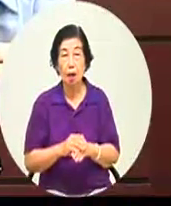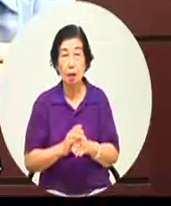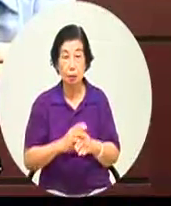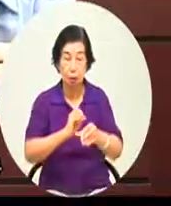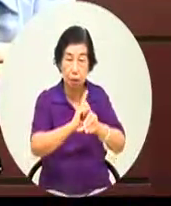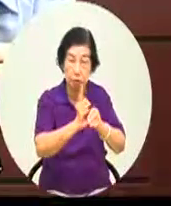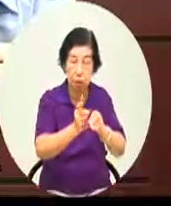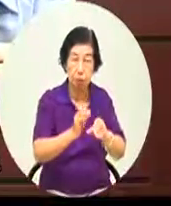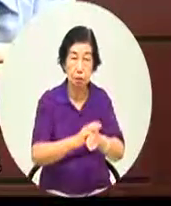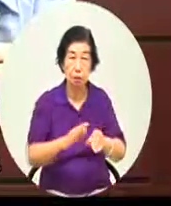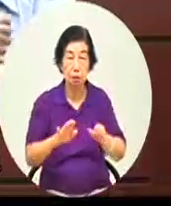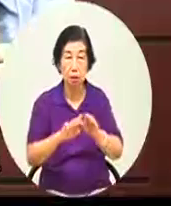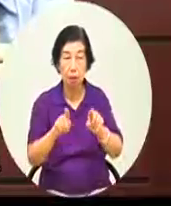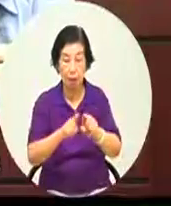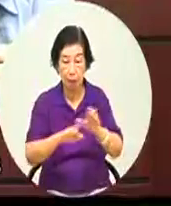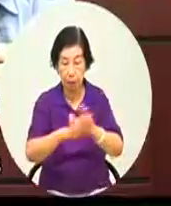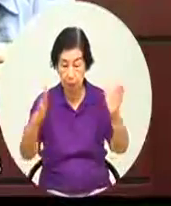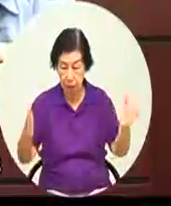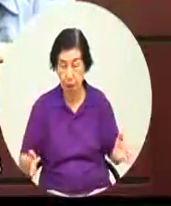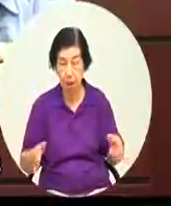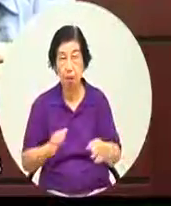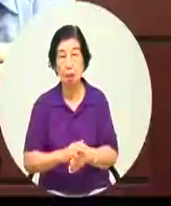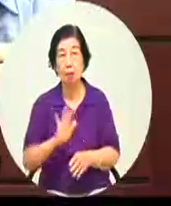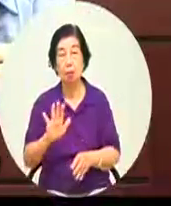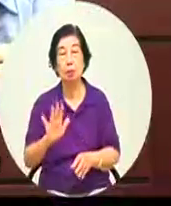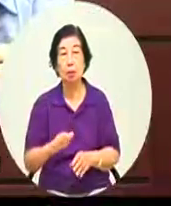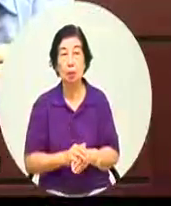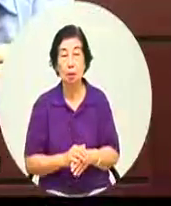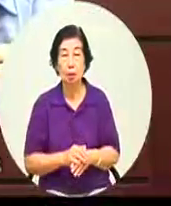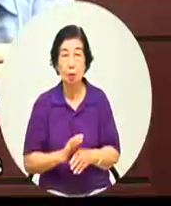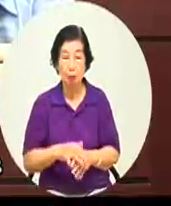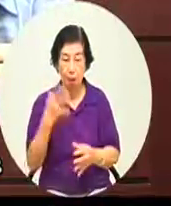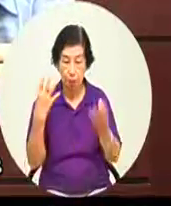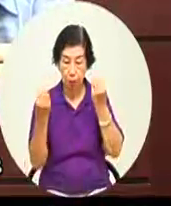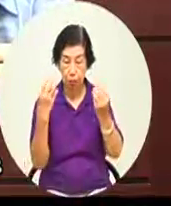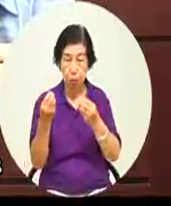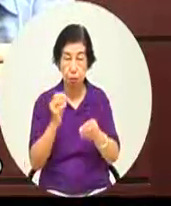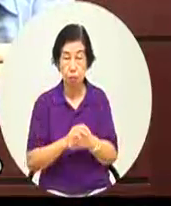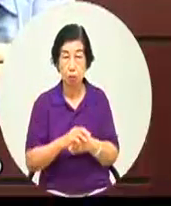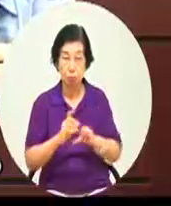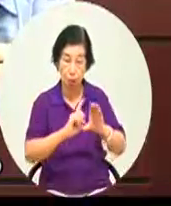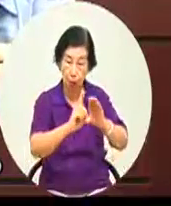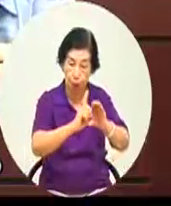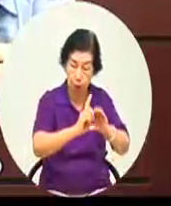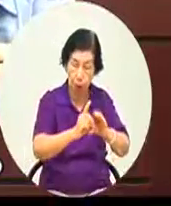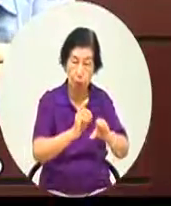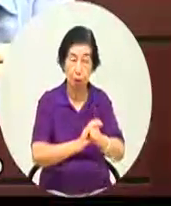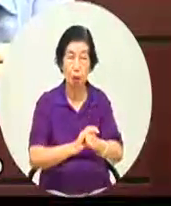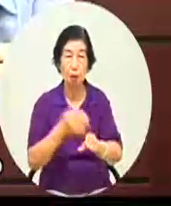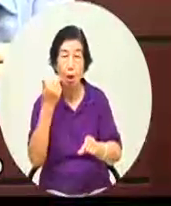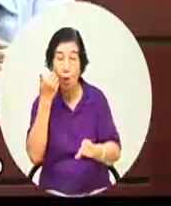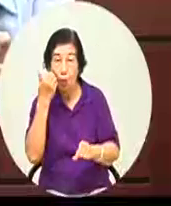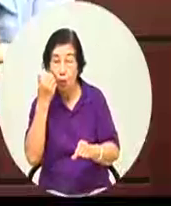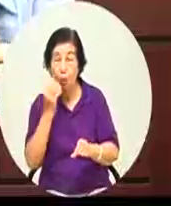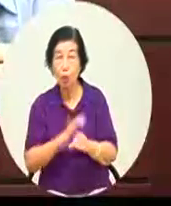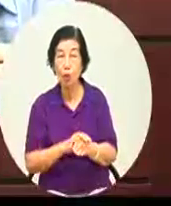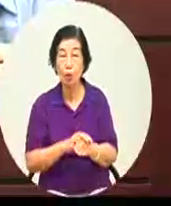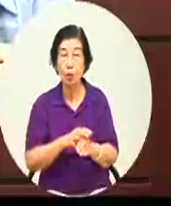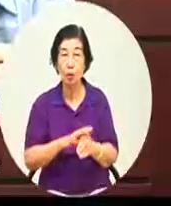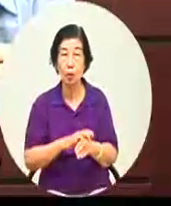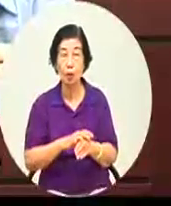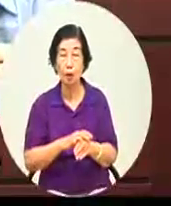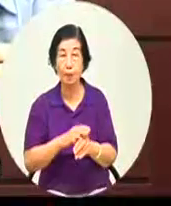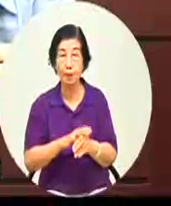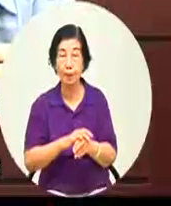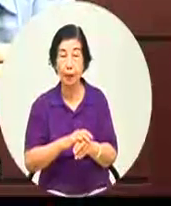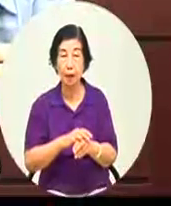知道的所提到的说，我不知道哪一部车是我叫的，它是透过轿车的平台，这样的技术是目